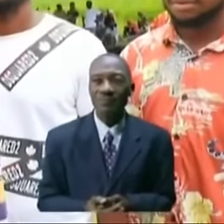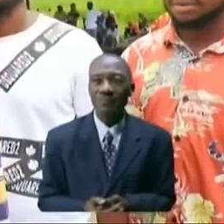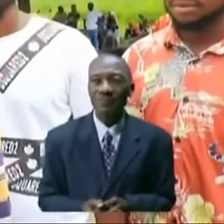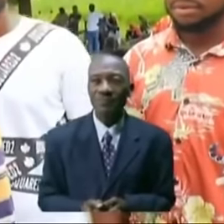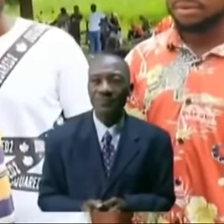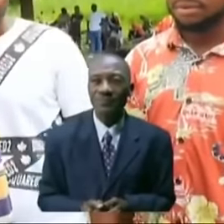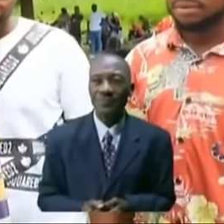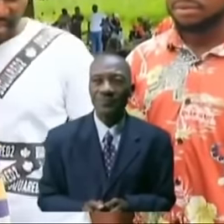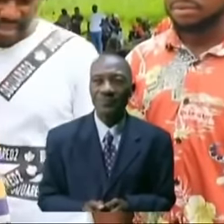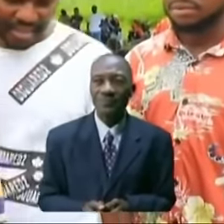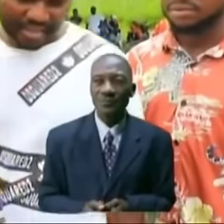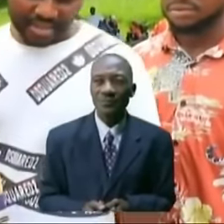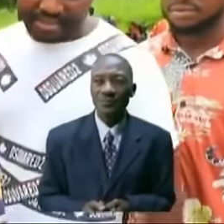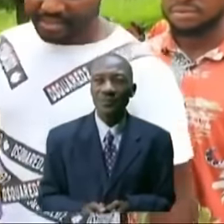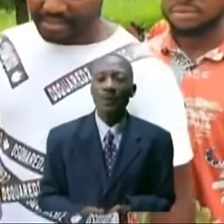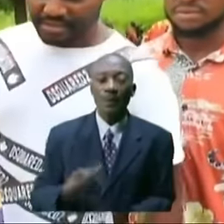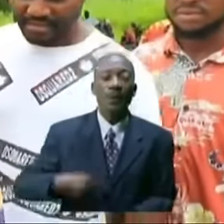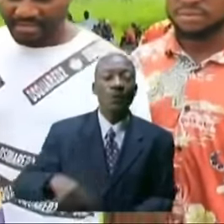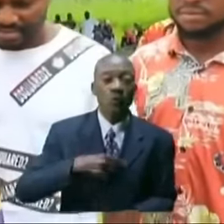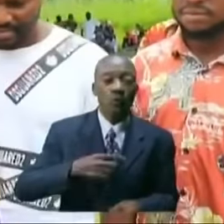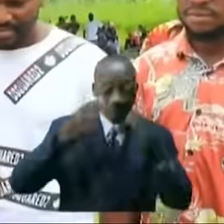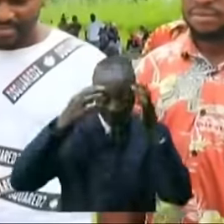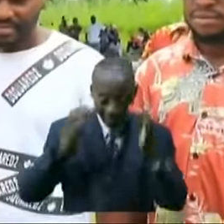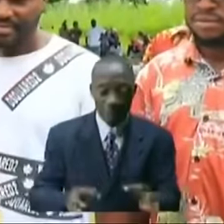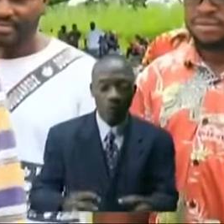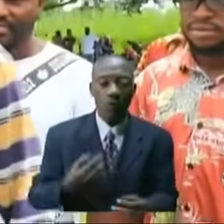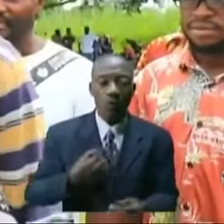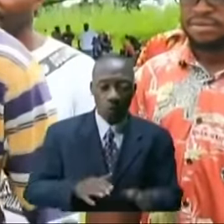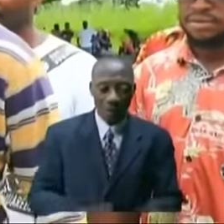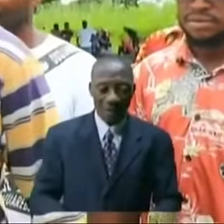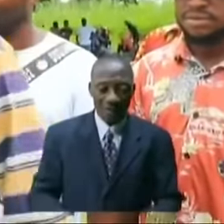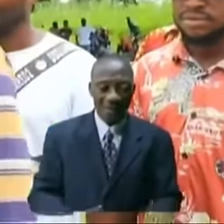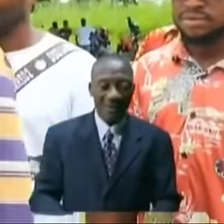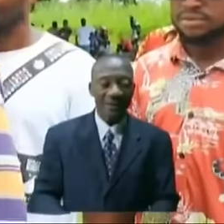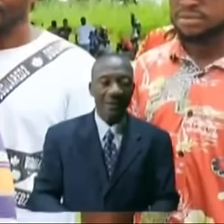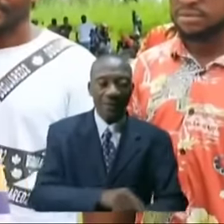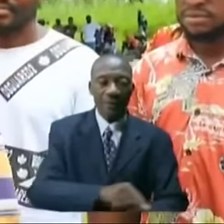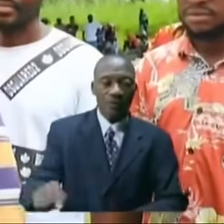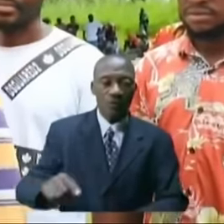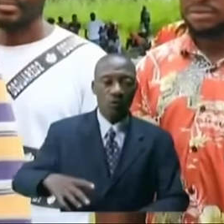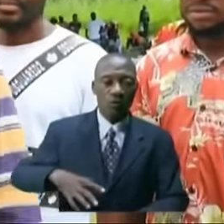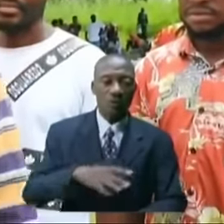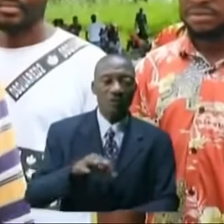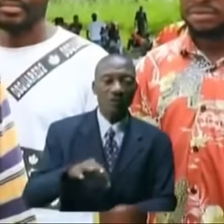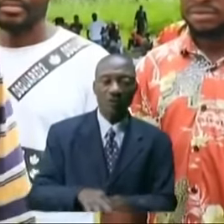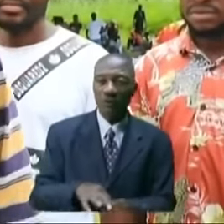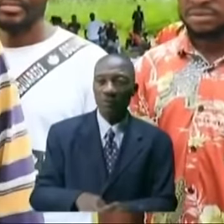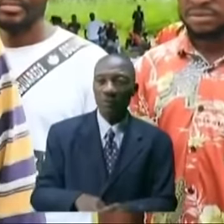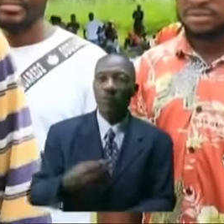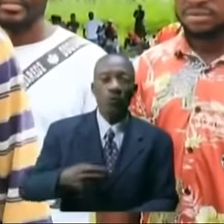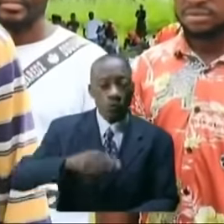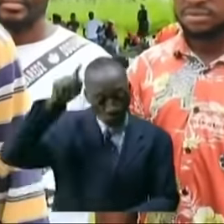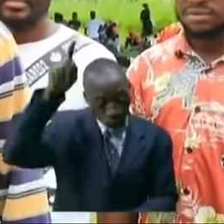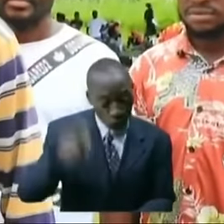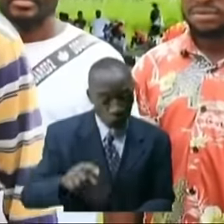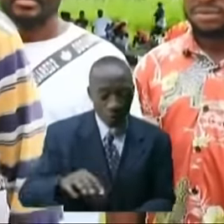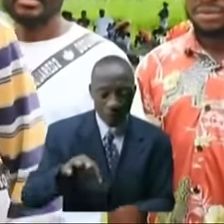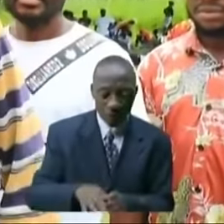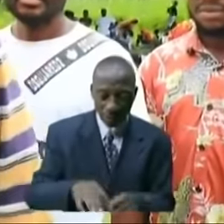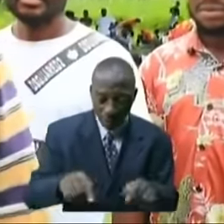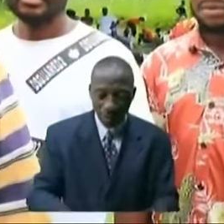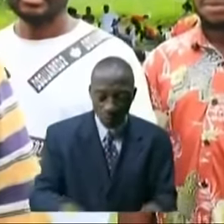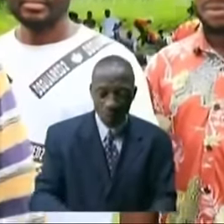nous sommes déterminés, nous allons attendre les gens de la CENI. Puisqu'à peine même, moi je viens ici à Mayaboy, dans mon